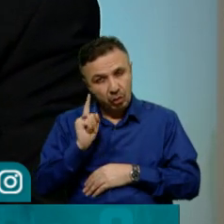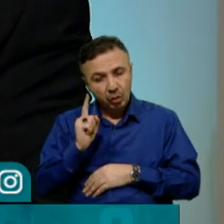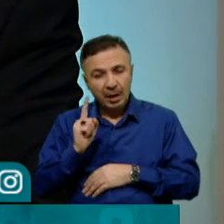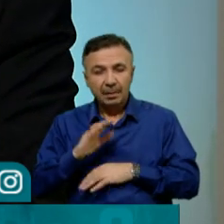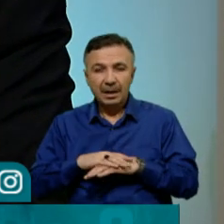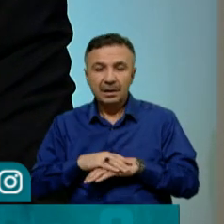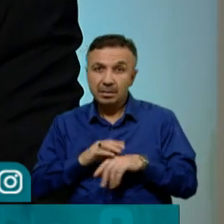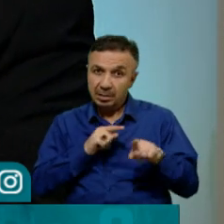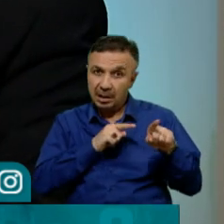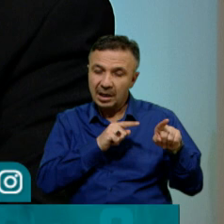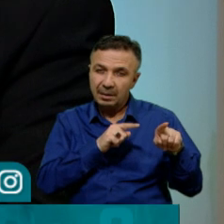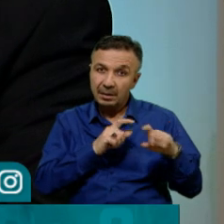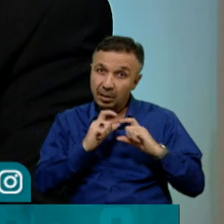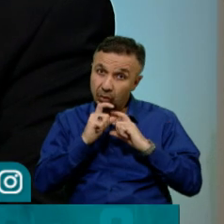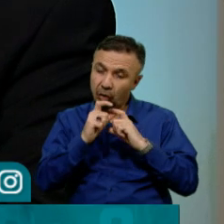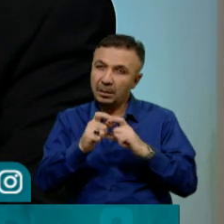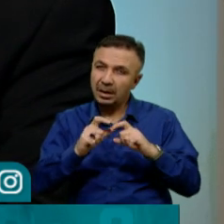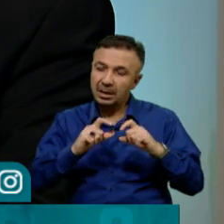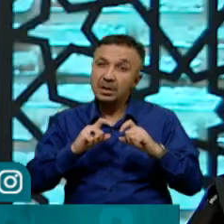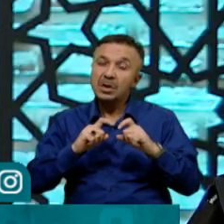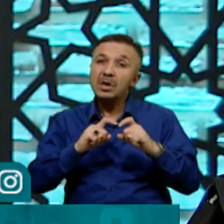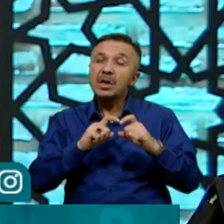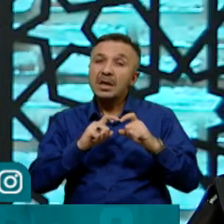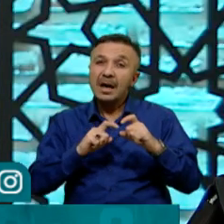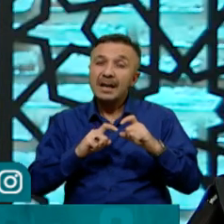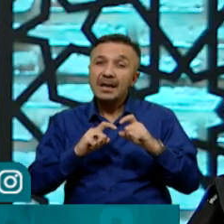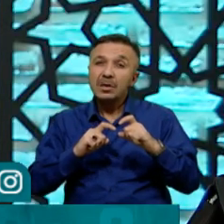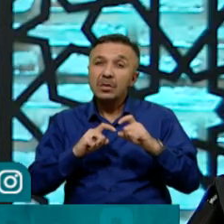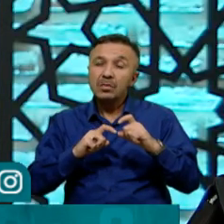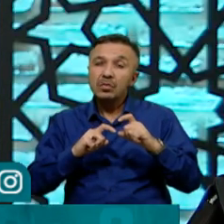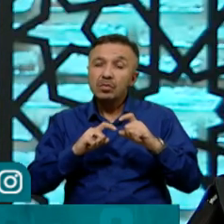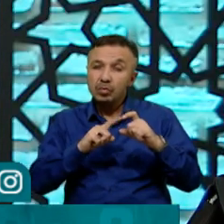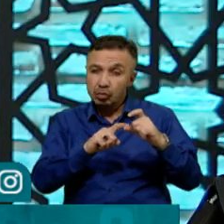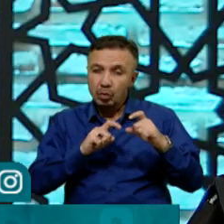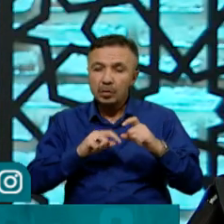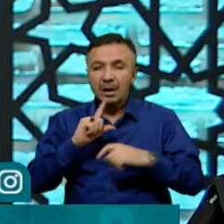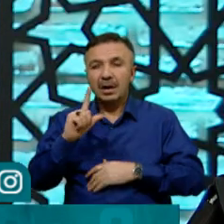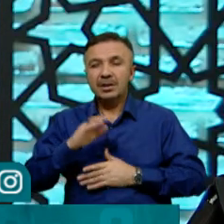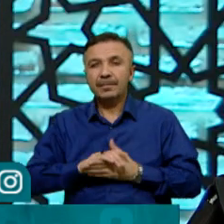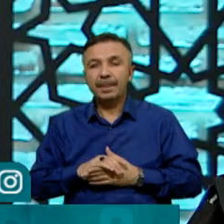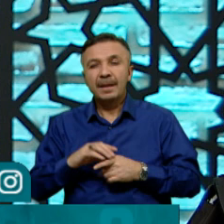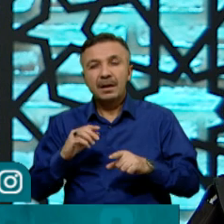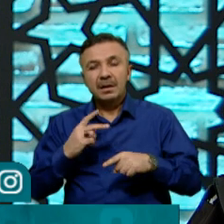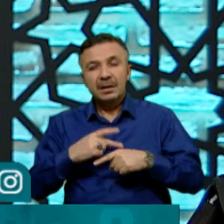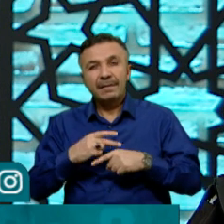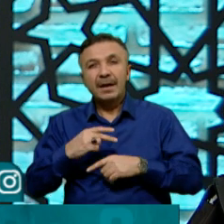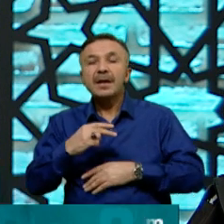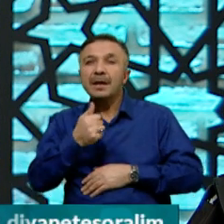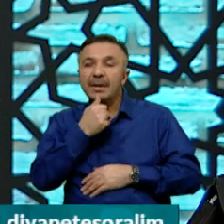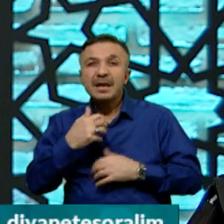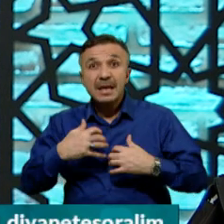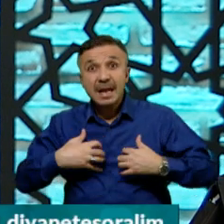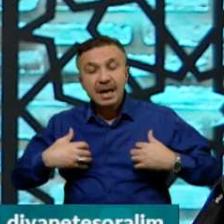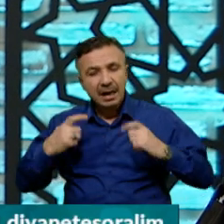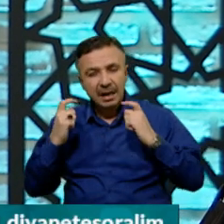sormaları soruşturmaları gerekir Eyvallah Peki hocam Teşekkür ederiz Zafer Bey Karaman'dan telefon hattımızda hoş